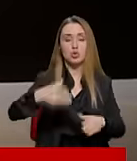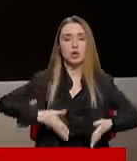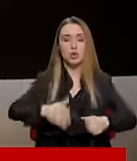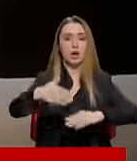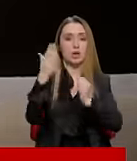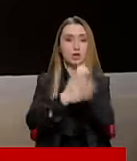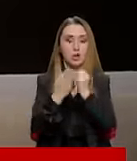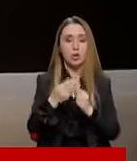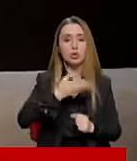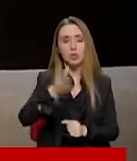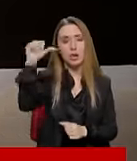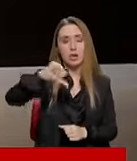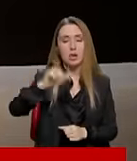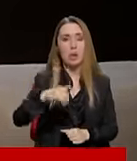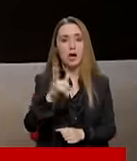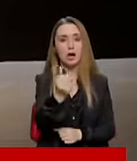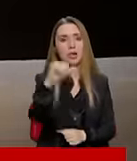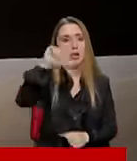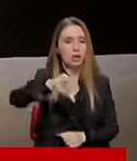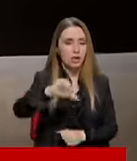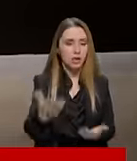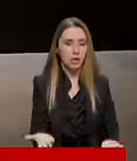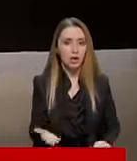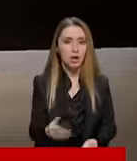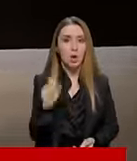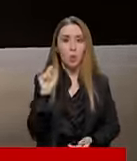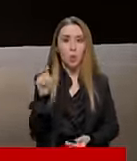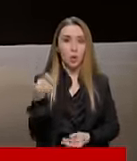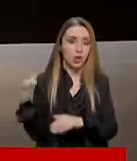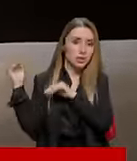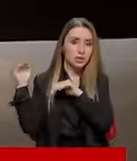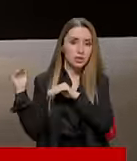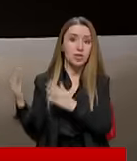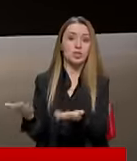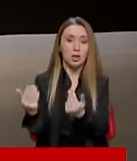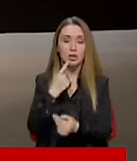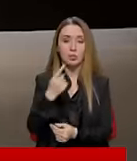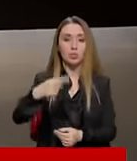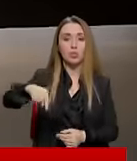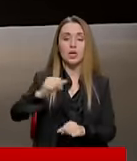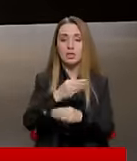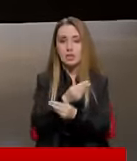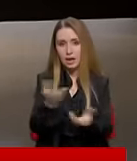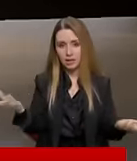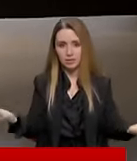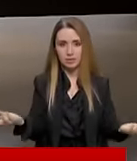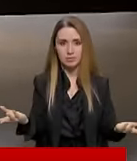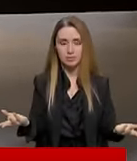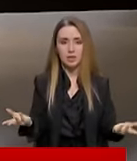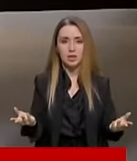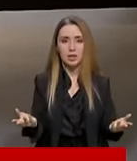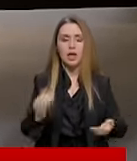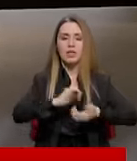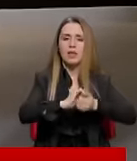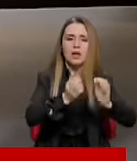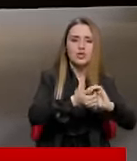edildi çıkamıyorlar bakkaldan bir şey alamıyorlar kuryeleri çağırdık onlar vasıtasıyla bunları dağıttık derken müthiş bir